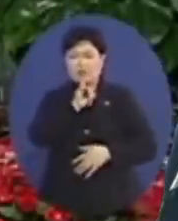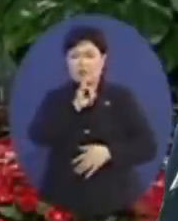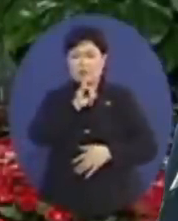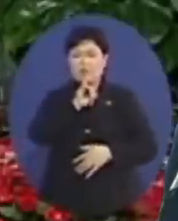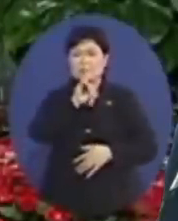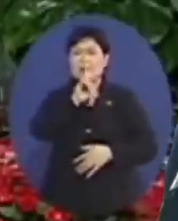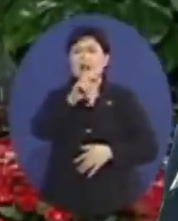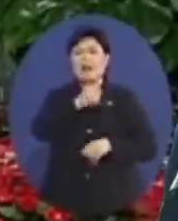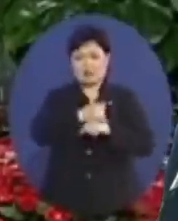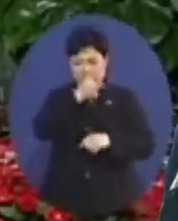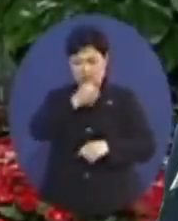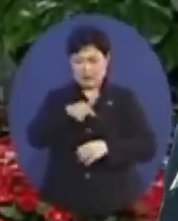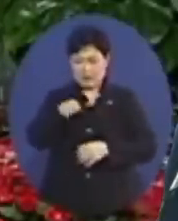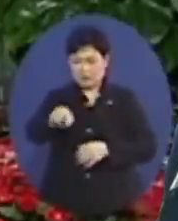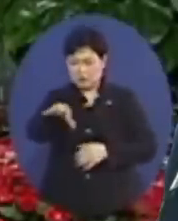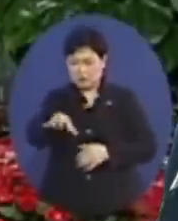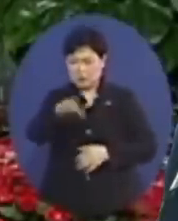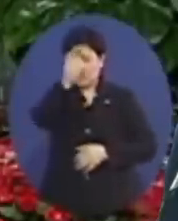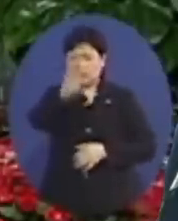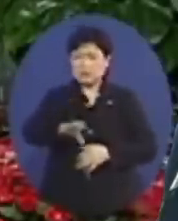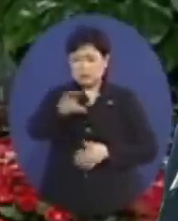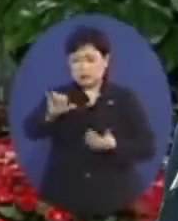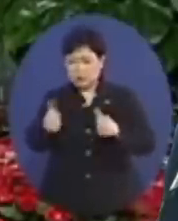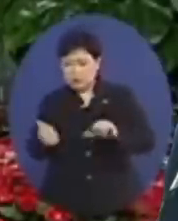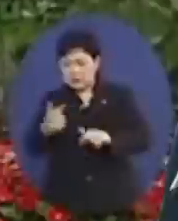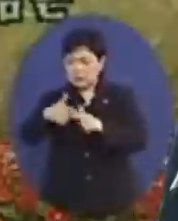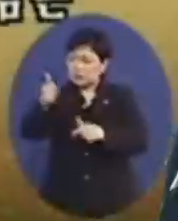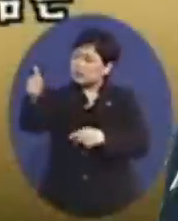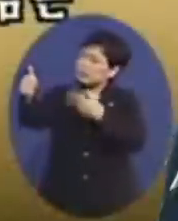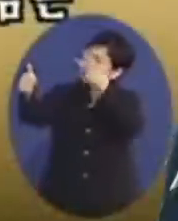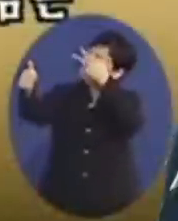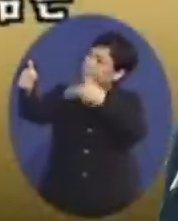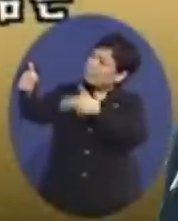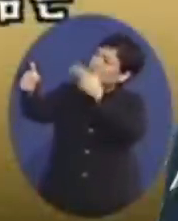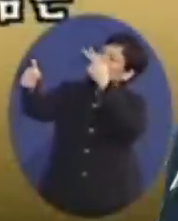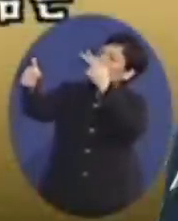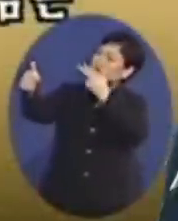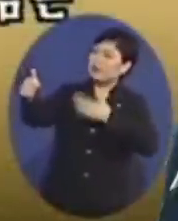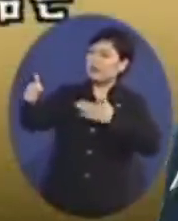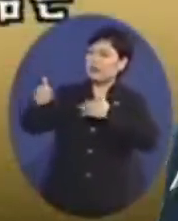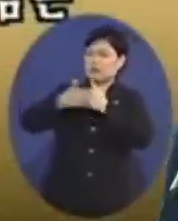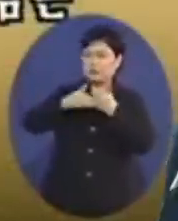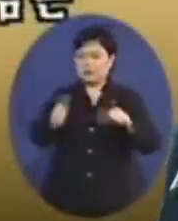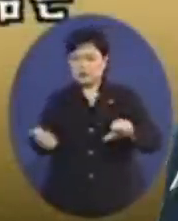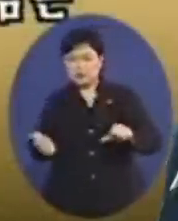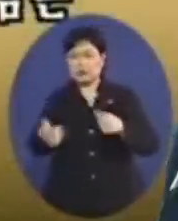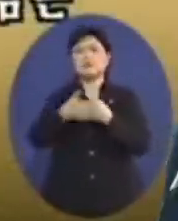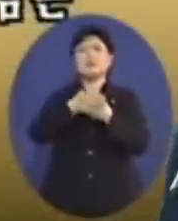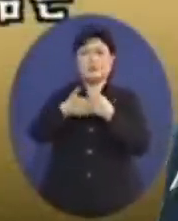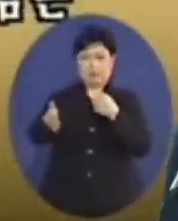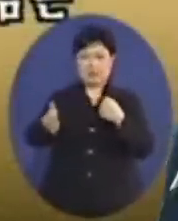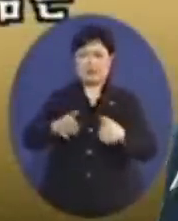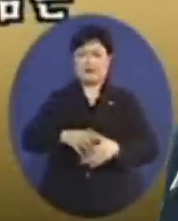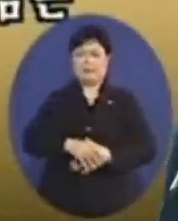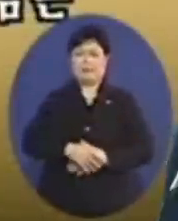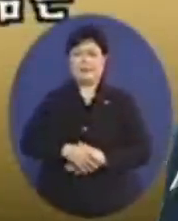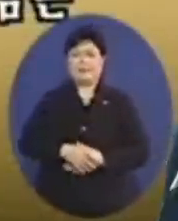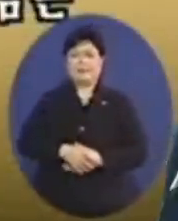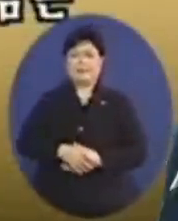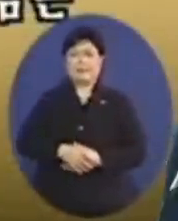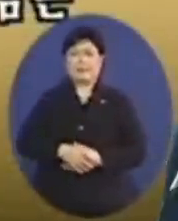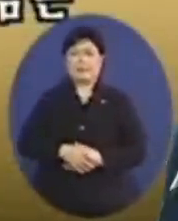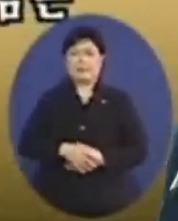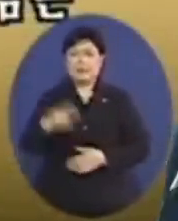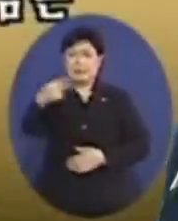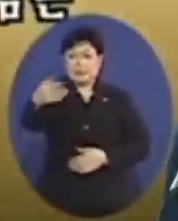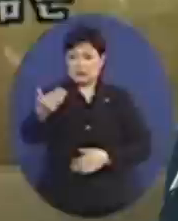내가 그곳에서 십자가에서 돌아가시는 예수님을 바라보았습니다. 예수님은 바로 나를 위해 죽으셨기 때문인 것입니다.